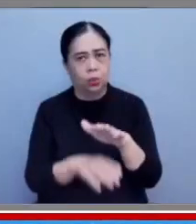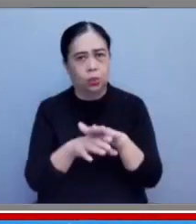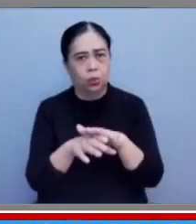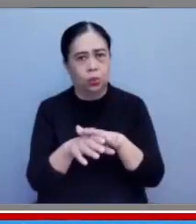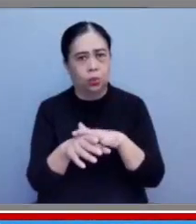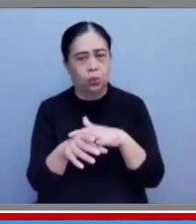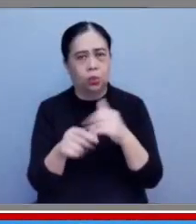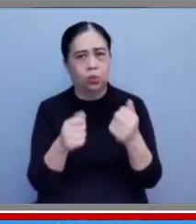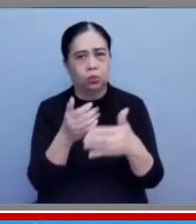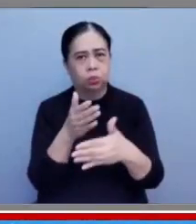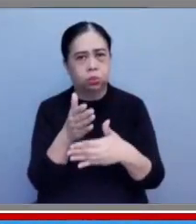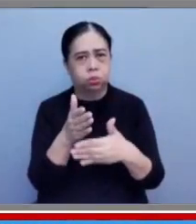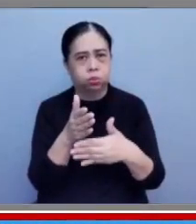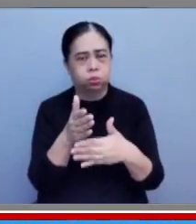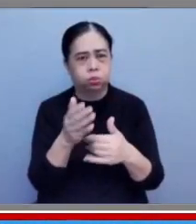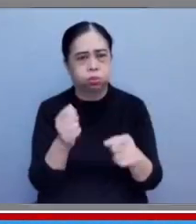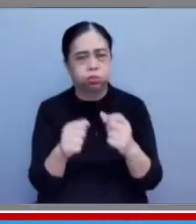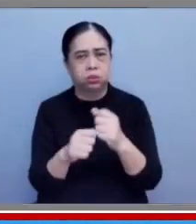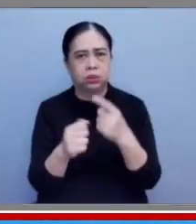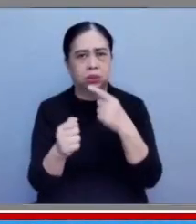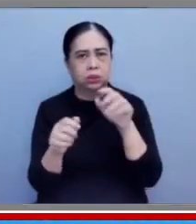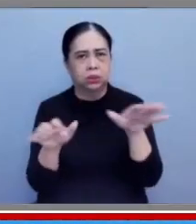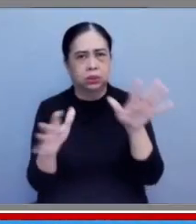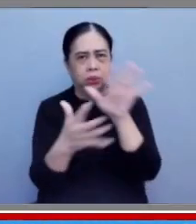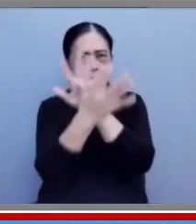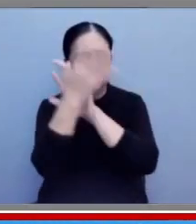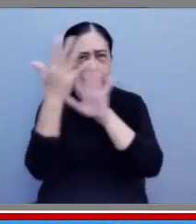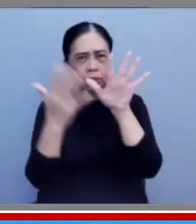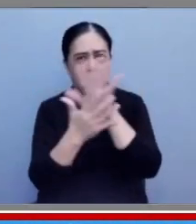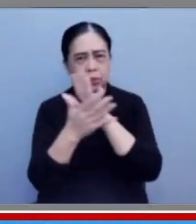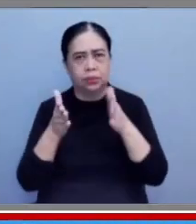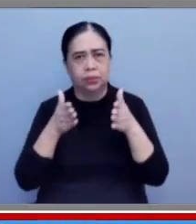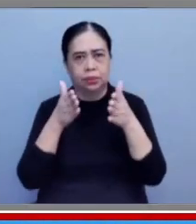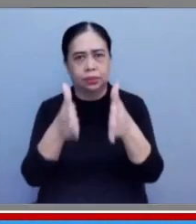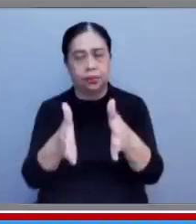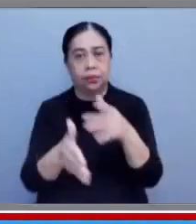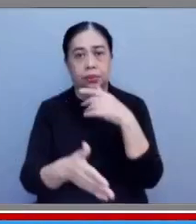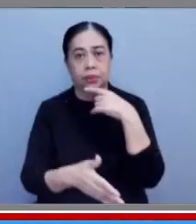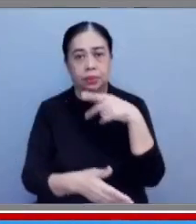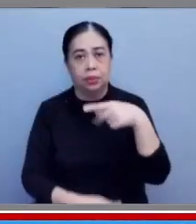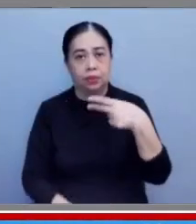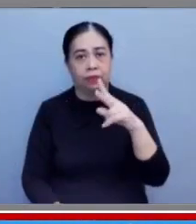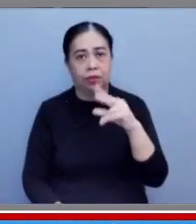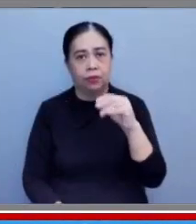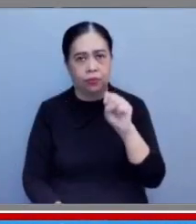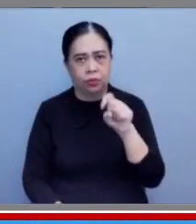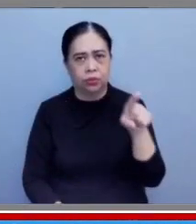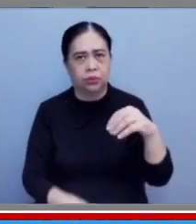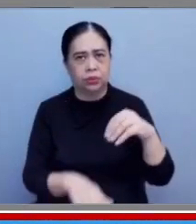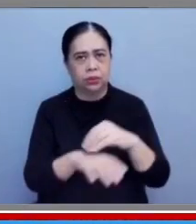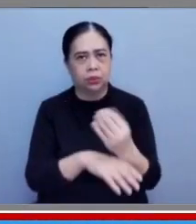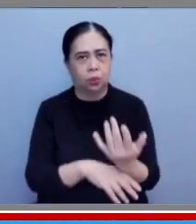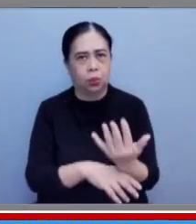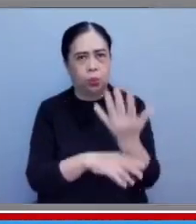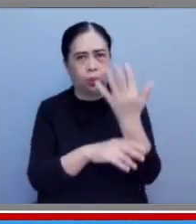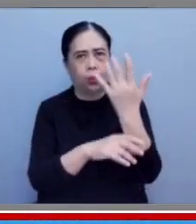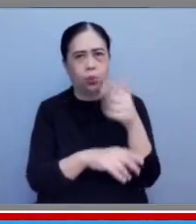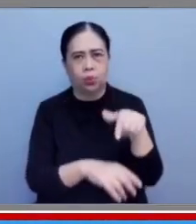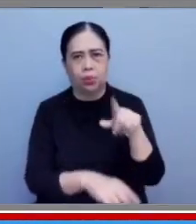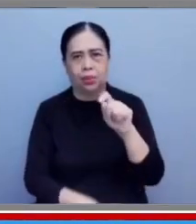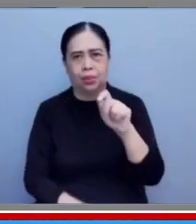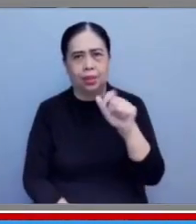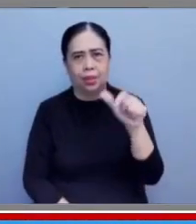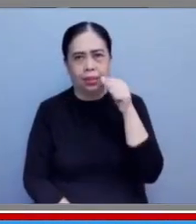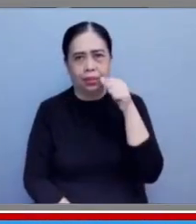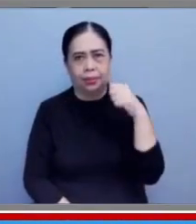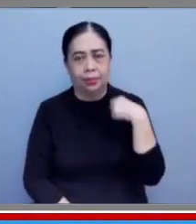ilang mga sasakyan dahil sa smug sa kalsada ayon sa FX epekto ito ng dig gasing activity ng Taal Volcano kahapon kaya